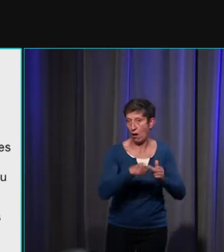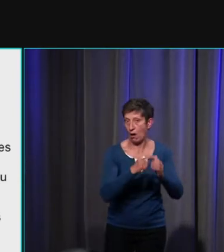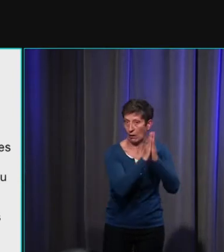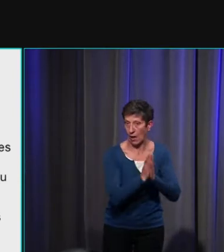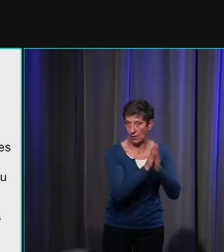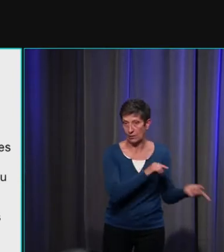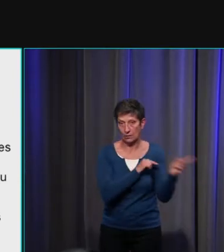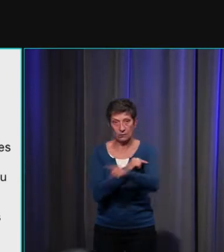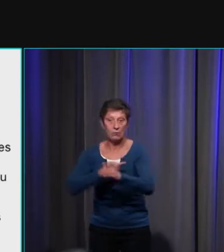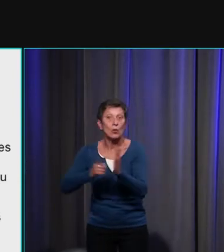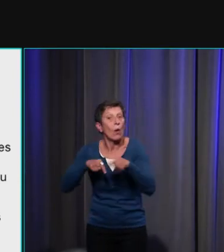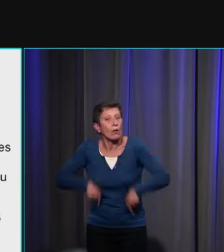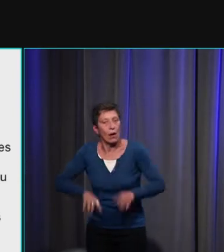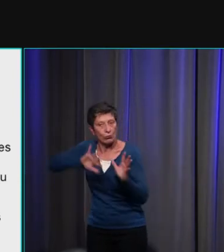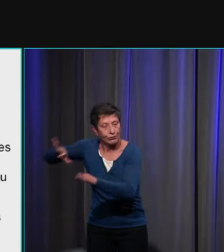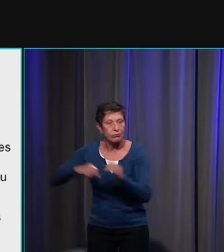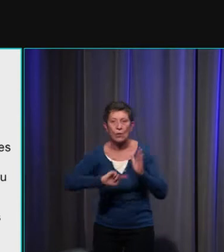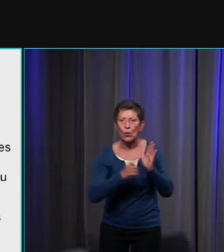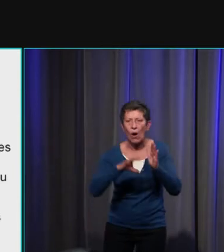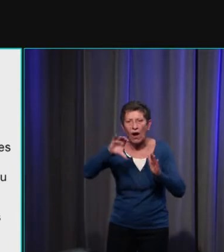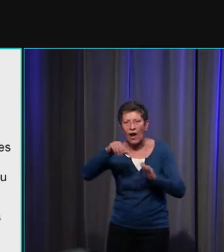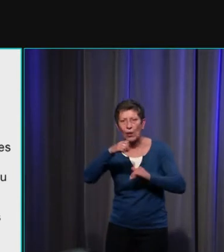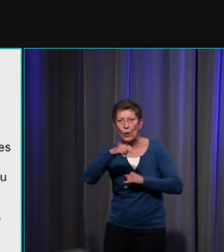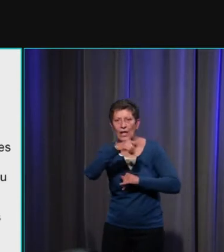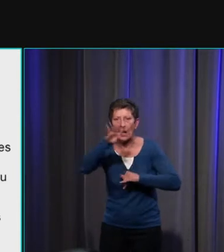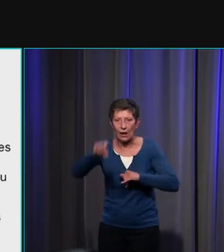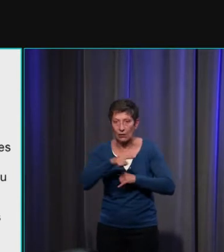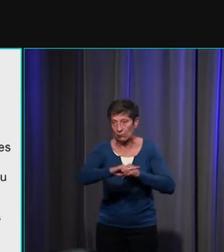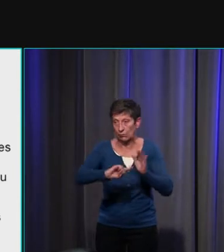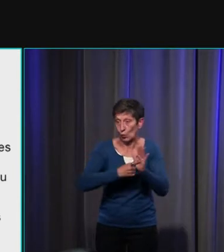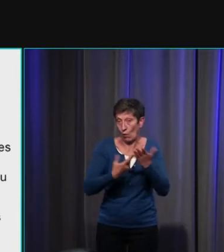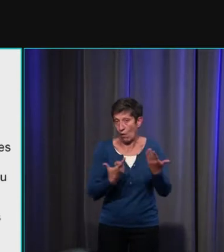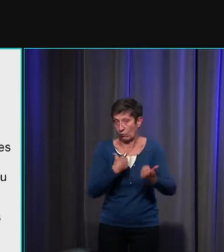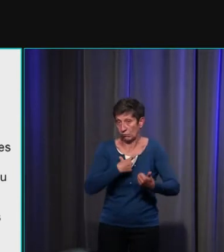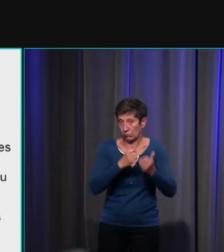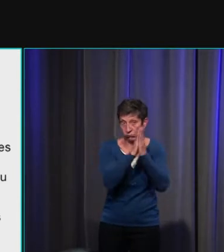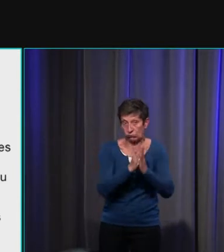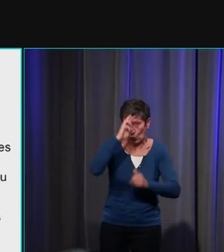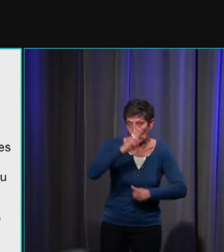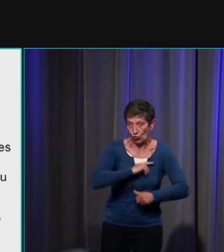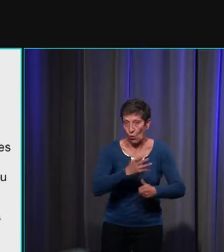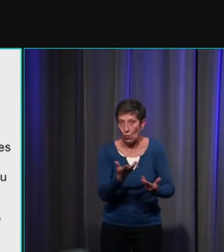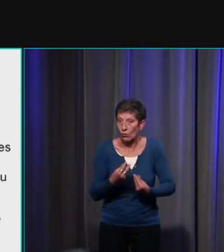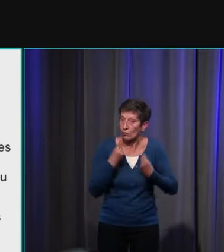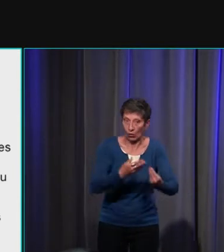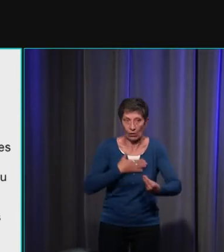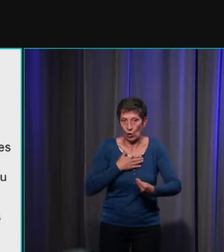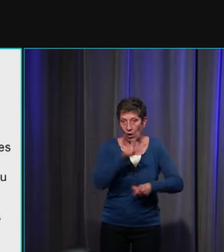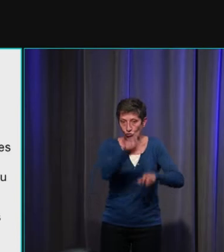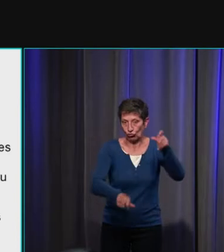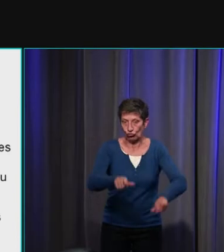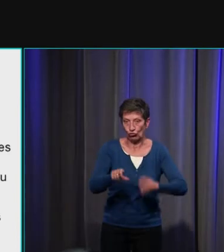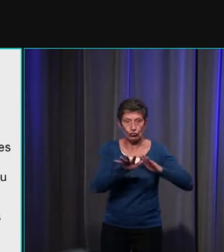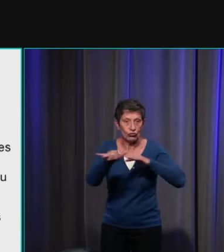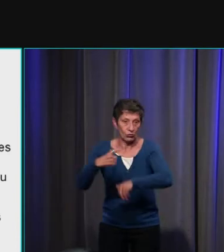et le droit canonique accorde un certain nombre de privilèges aux croisés et ça